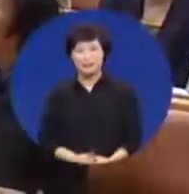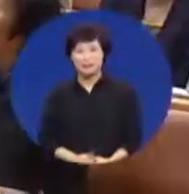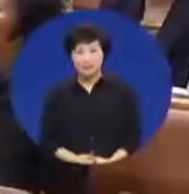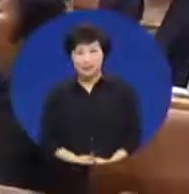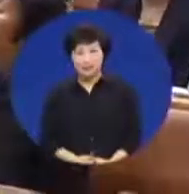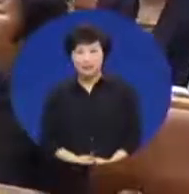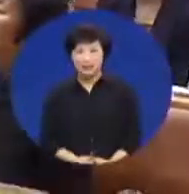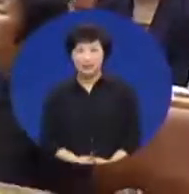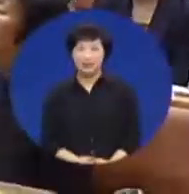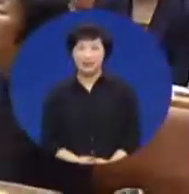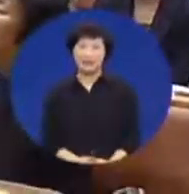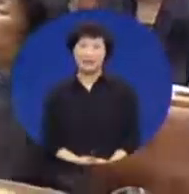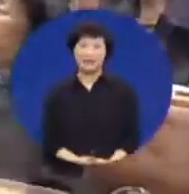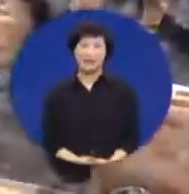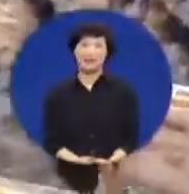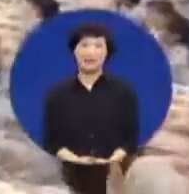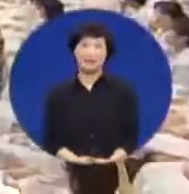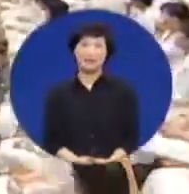남겠네